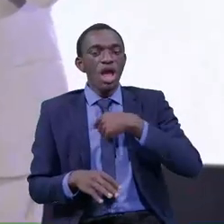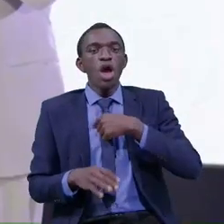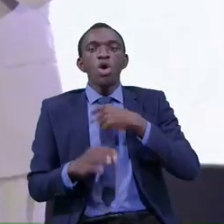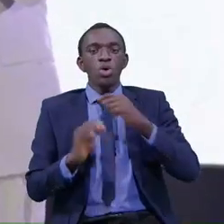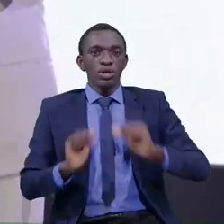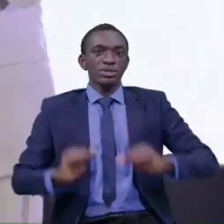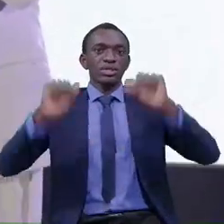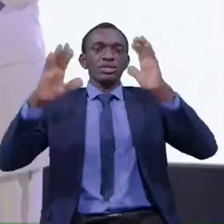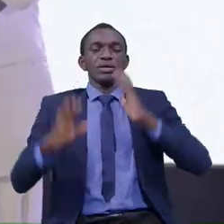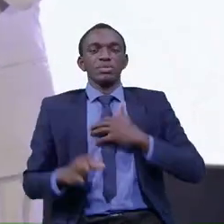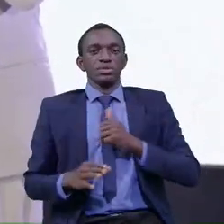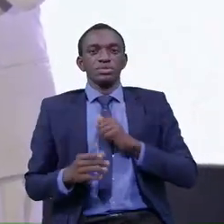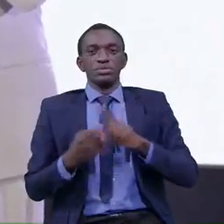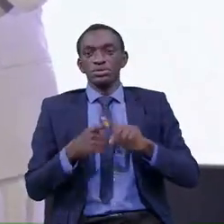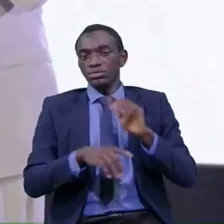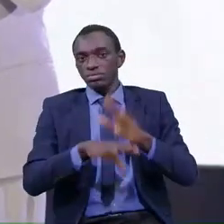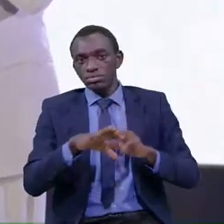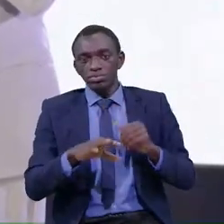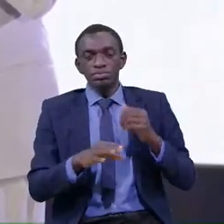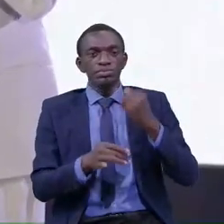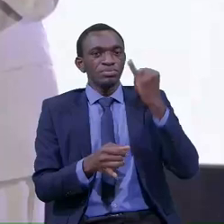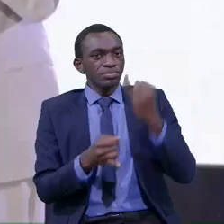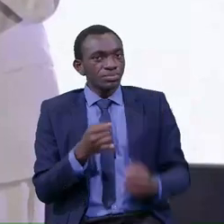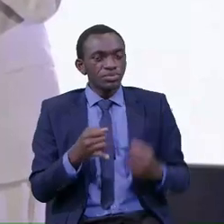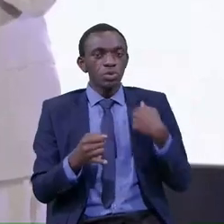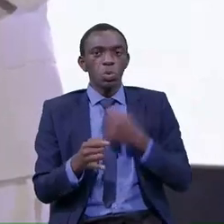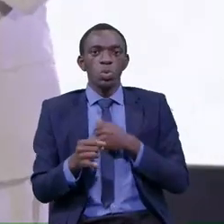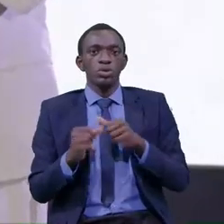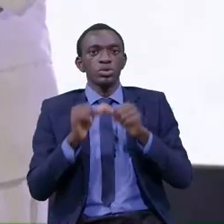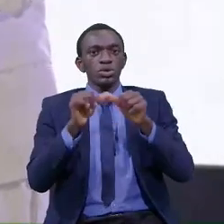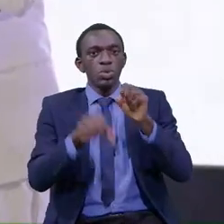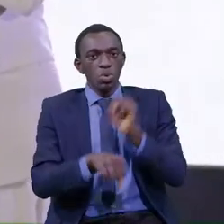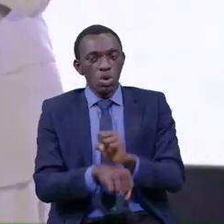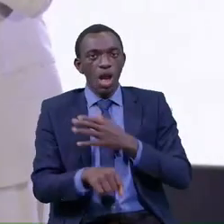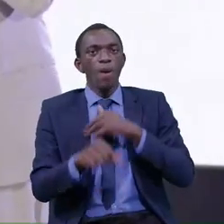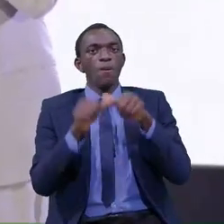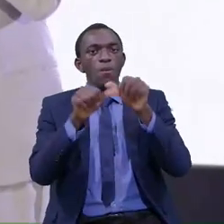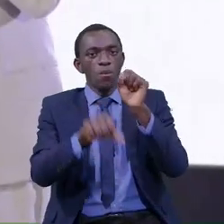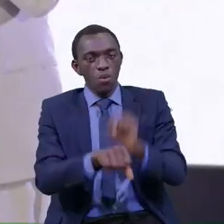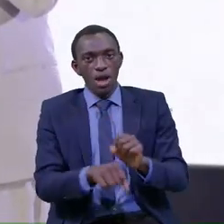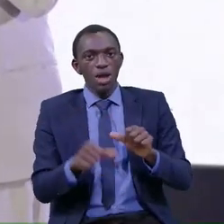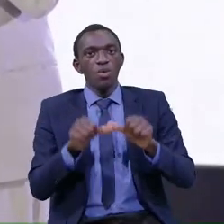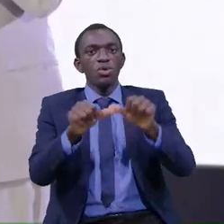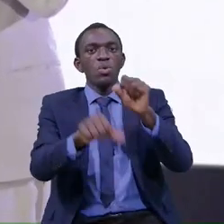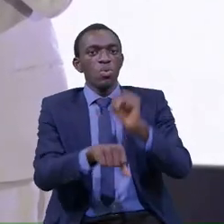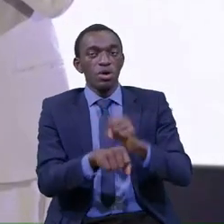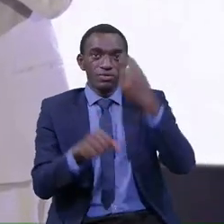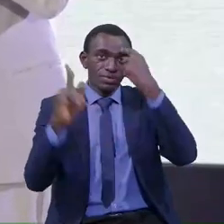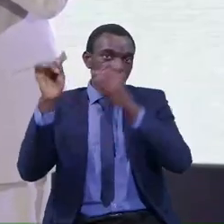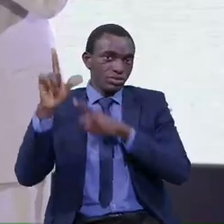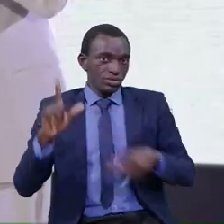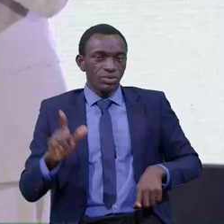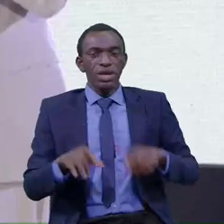Finalement, tu vas continuer à travailler pour le Seigneur. Et à la fin, tu